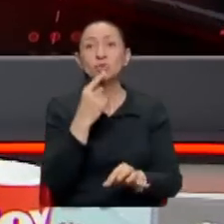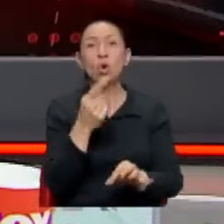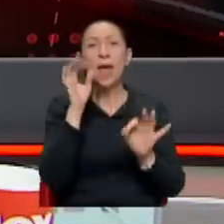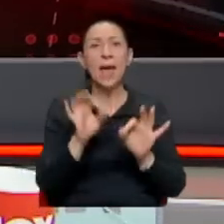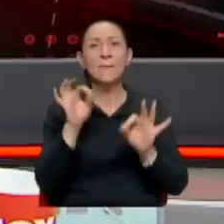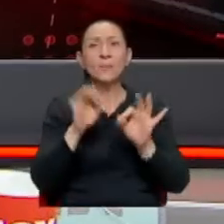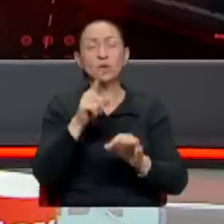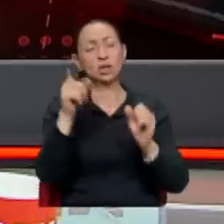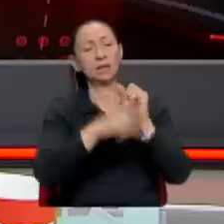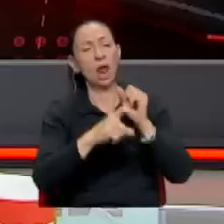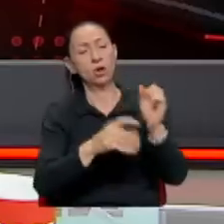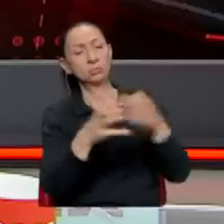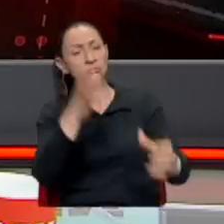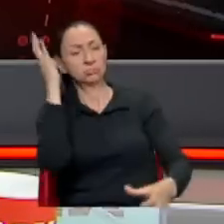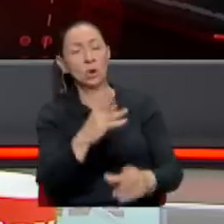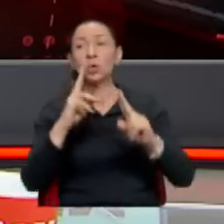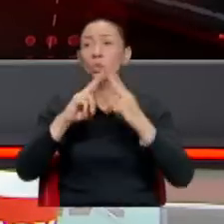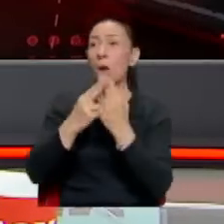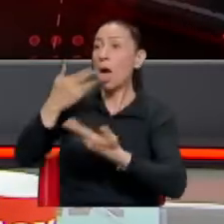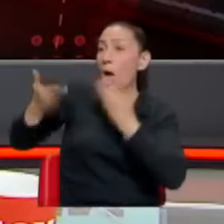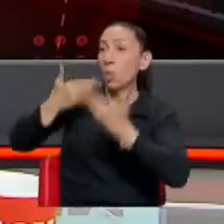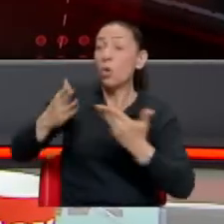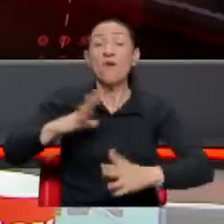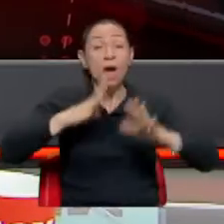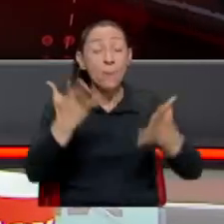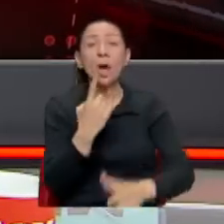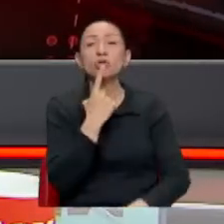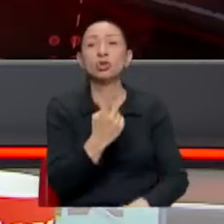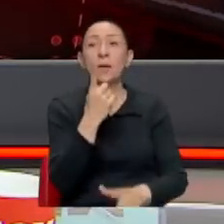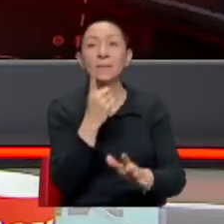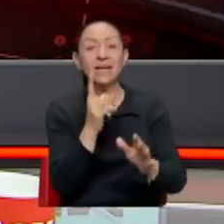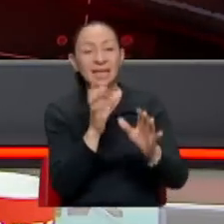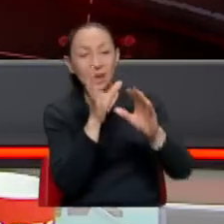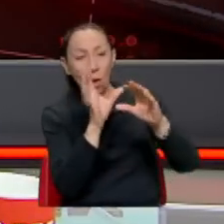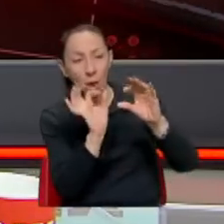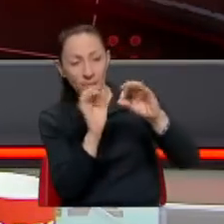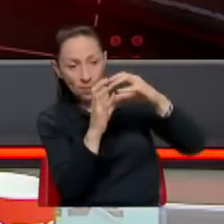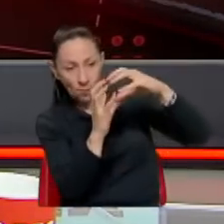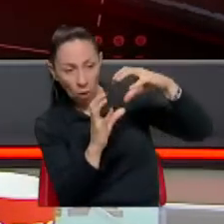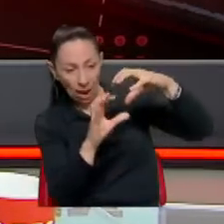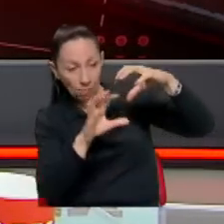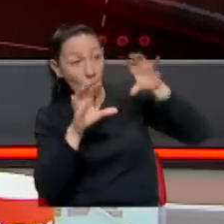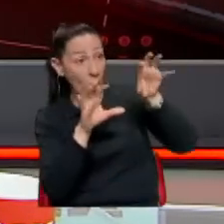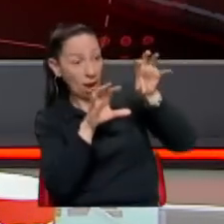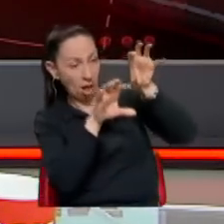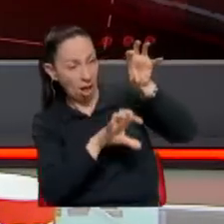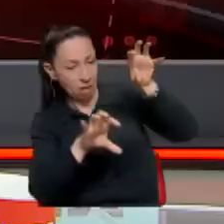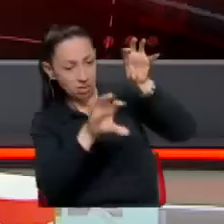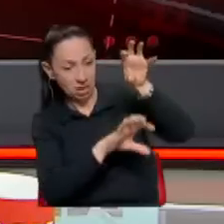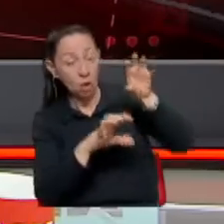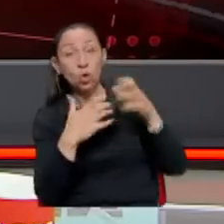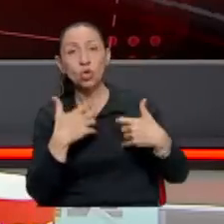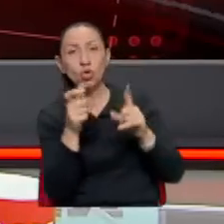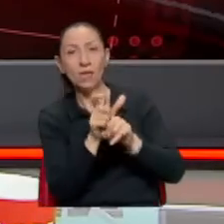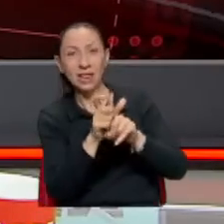ediliyor, bunlar da terör örgütüdür diye dünyaya söyleniyor ama sözde bir tampon bölgenin altında bir güvenli